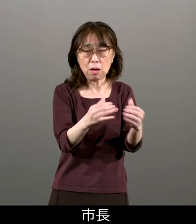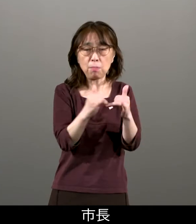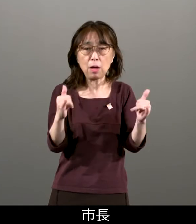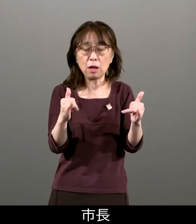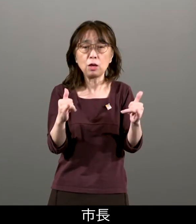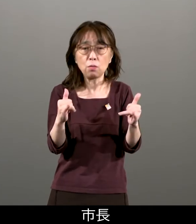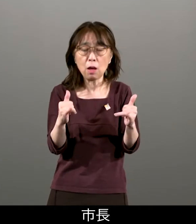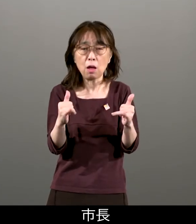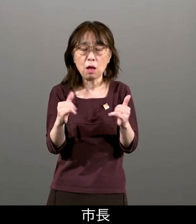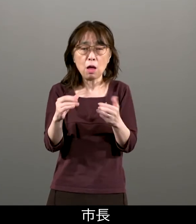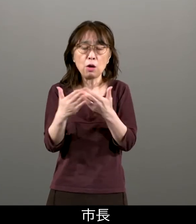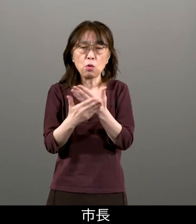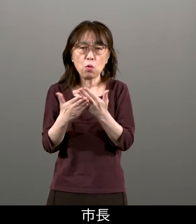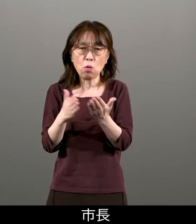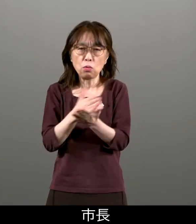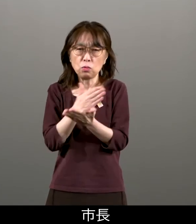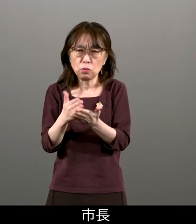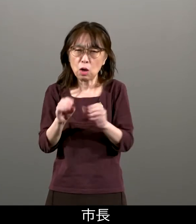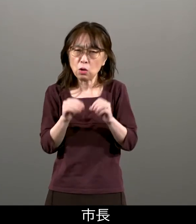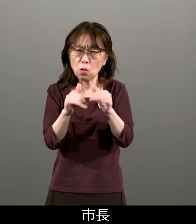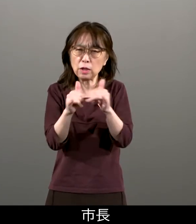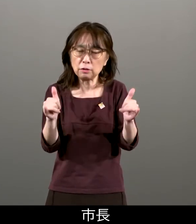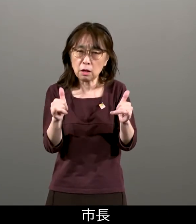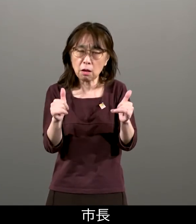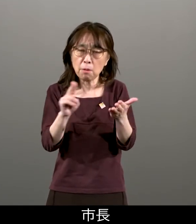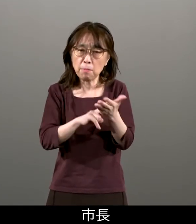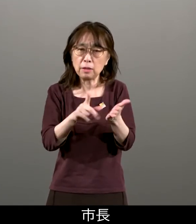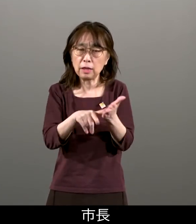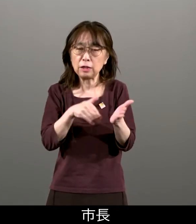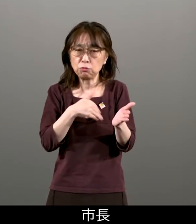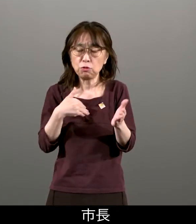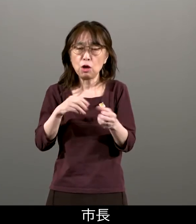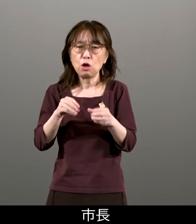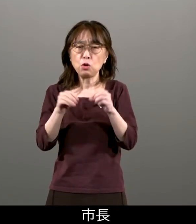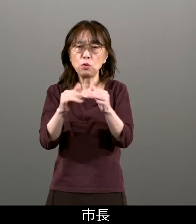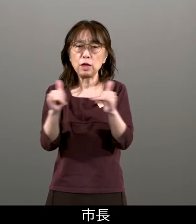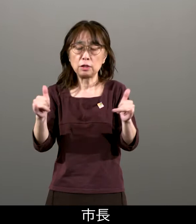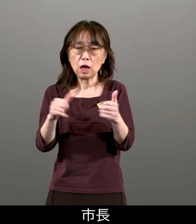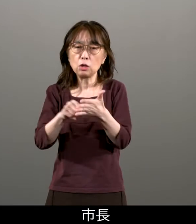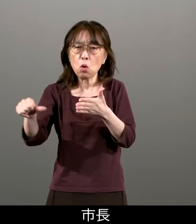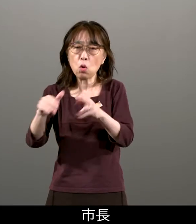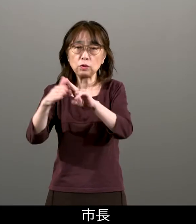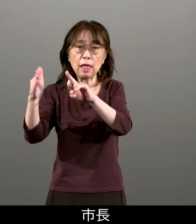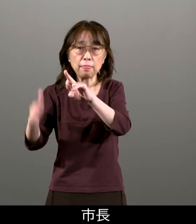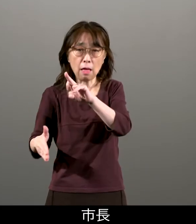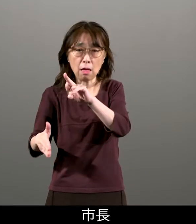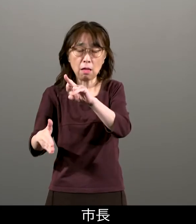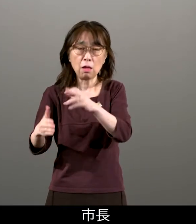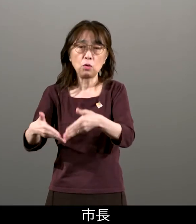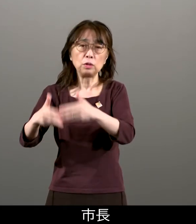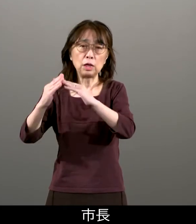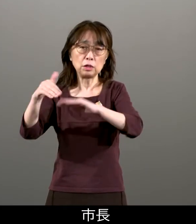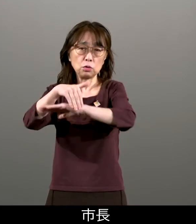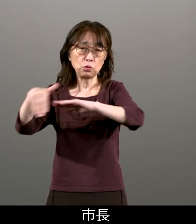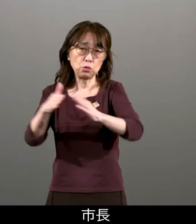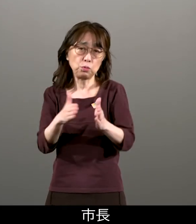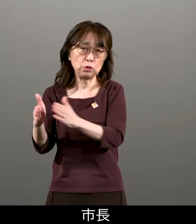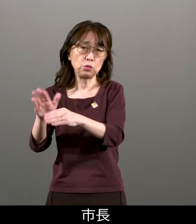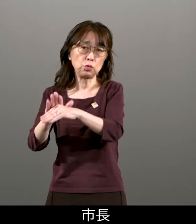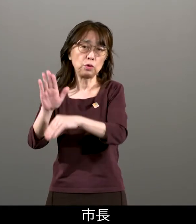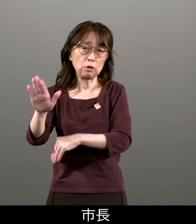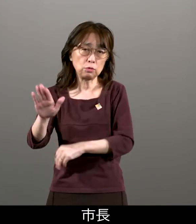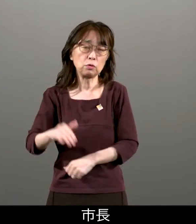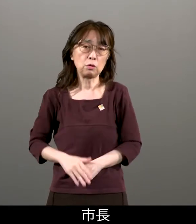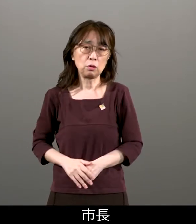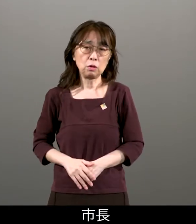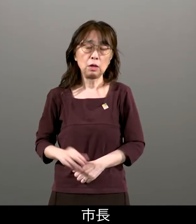判定ができる陽性者登録センターの設置に向けた準備も進めているところであります。